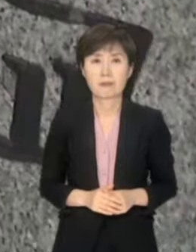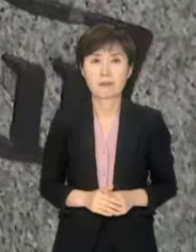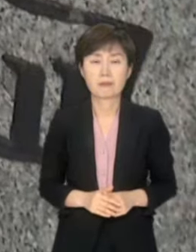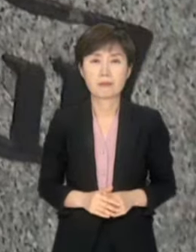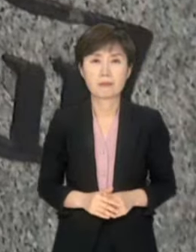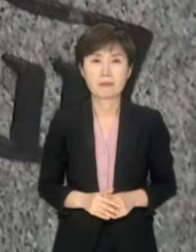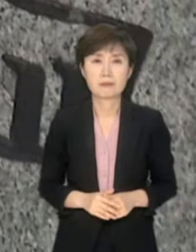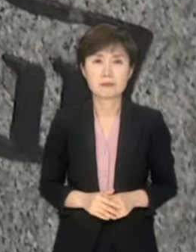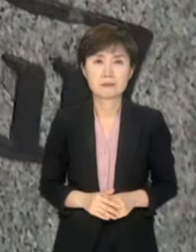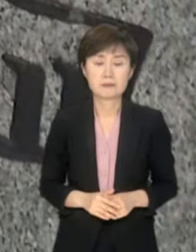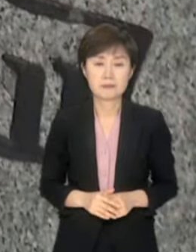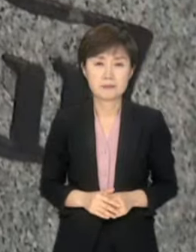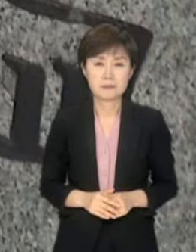대상입니다